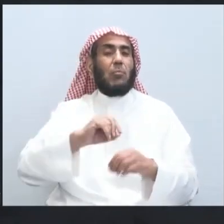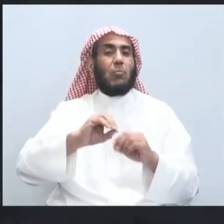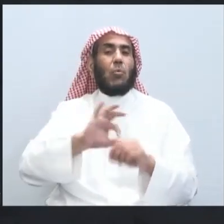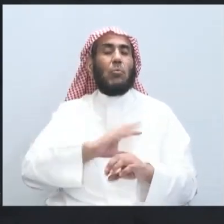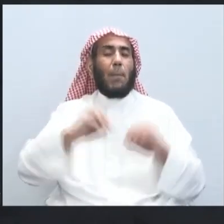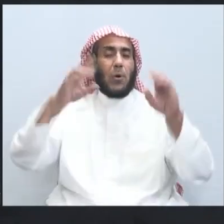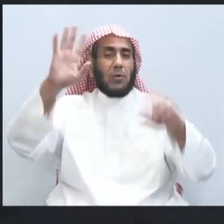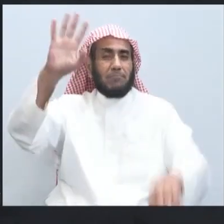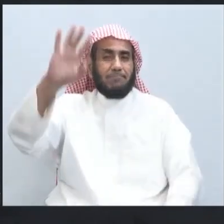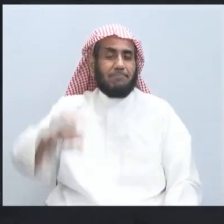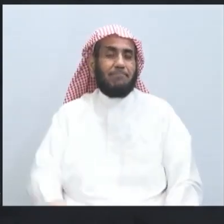ورحمه الله وبركاته